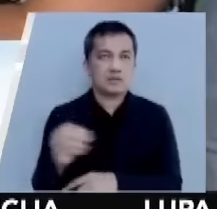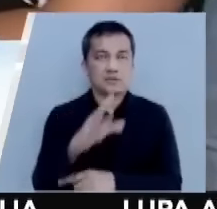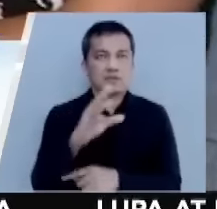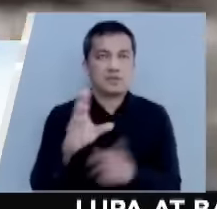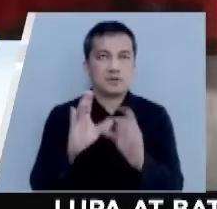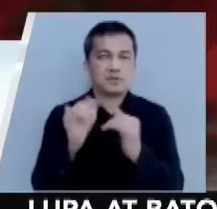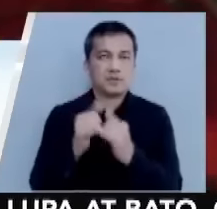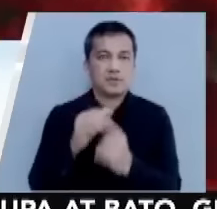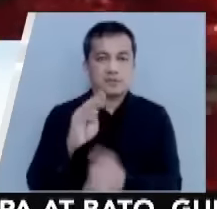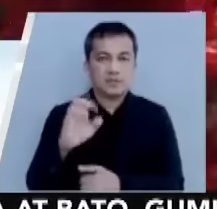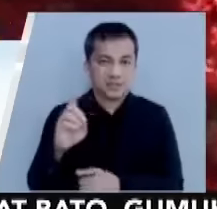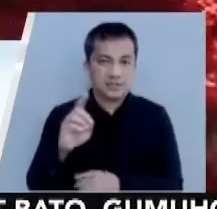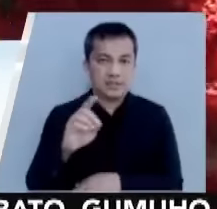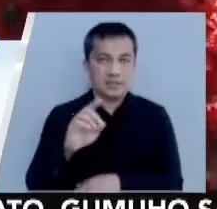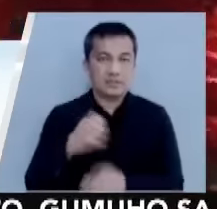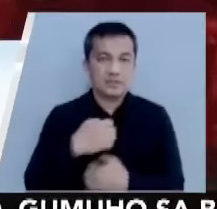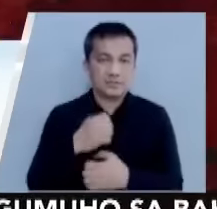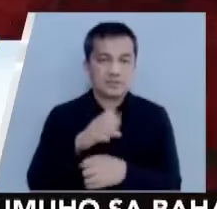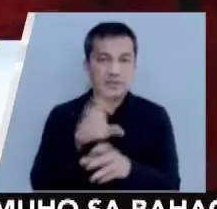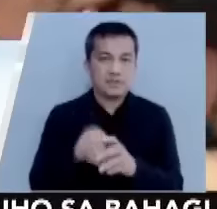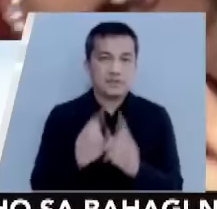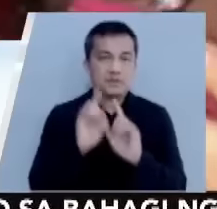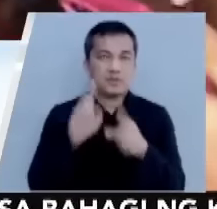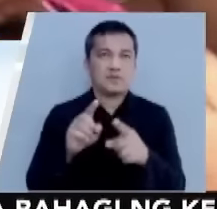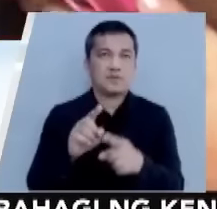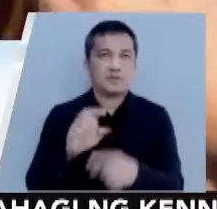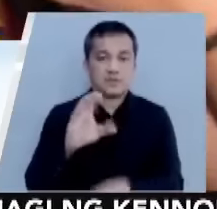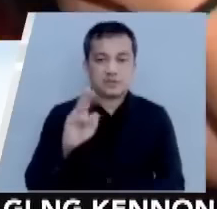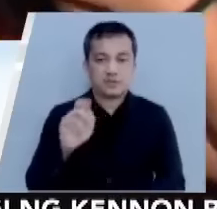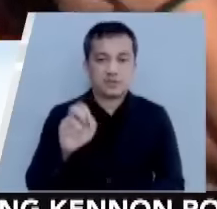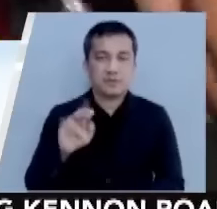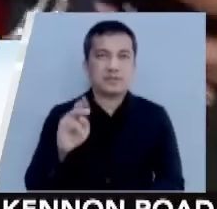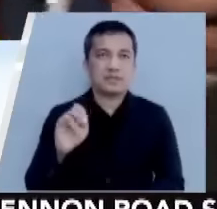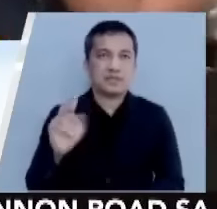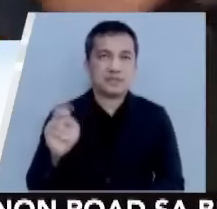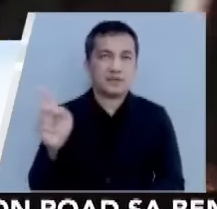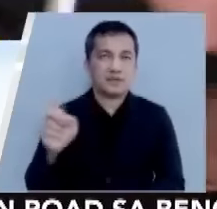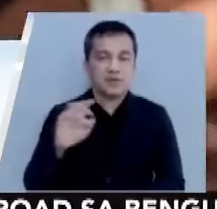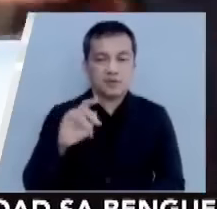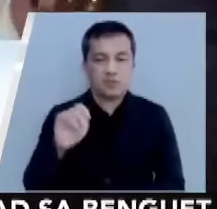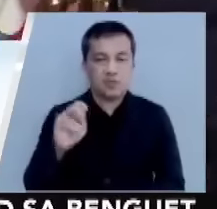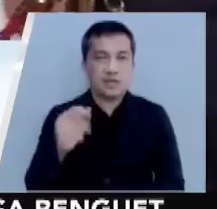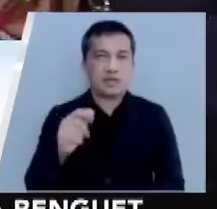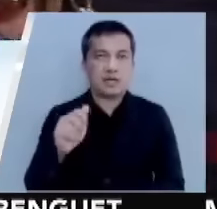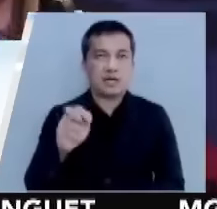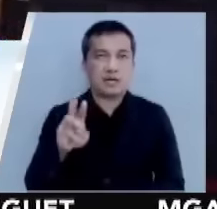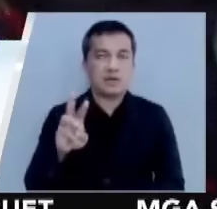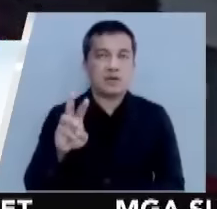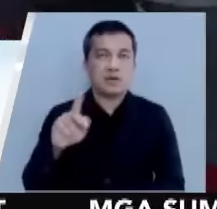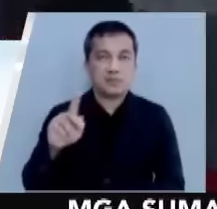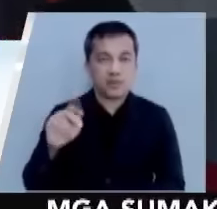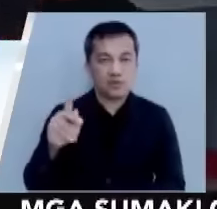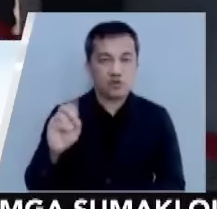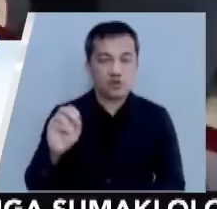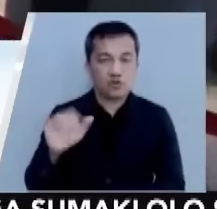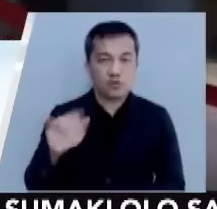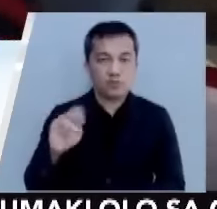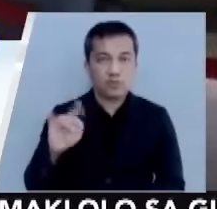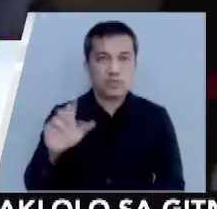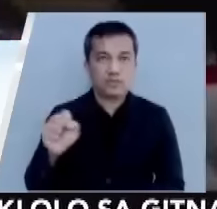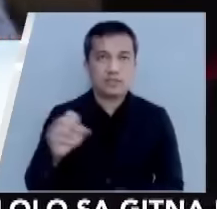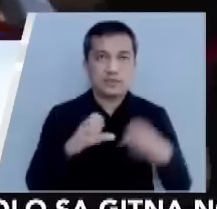Entertainment, kabilang sa mga dumalo sina Christopher Martin at Pulang Araw co-stars Mikoy Morales at Kapuso drama